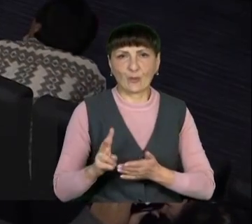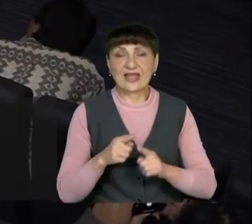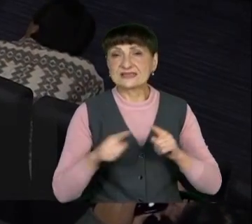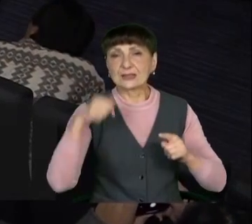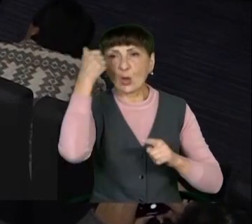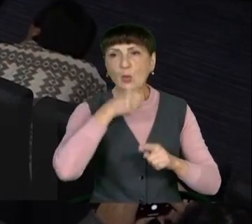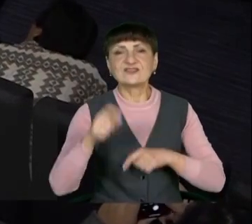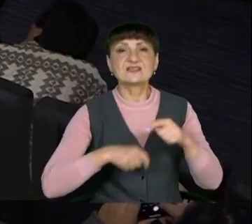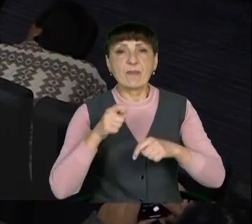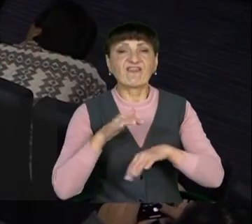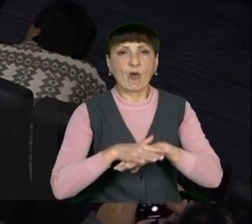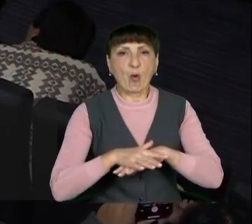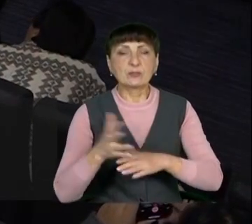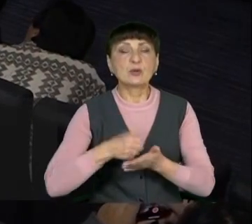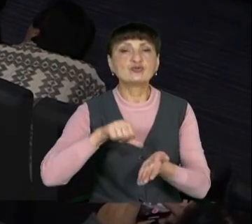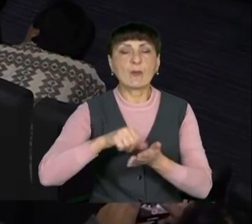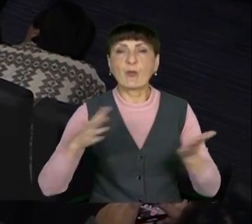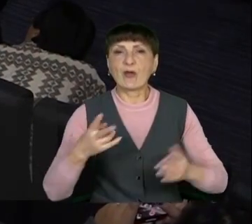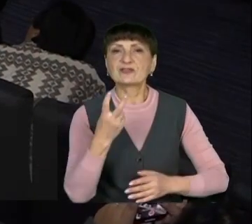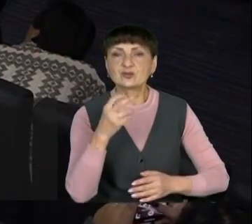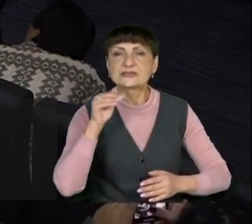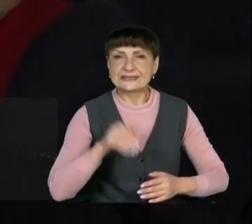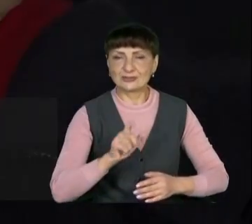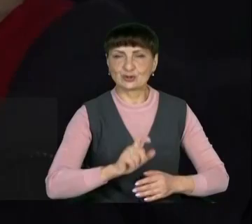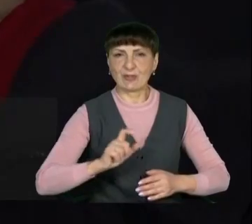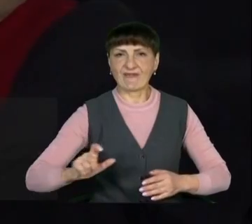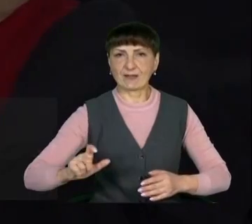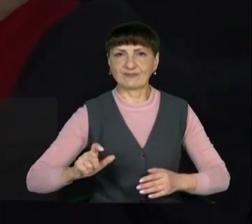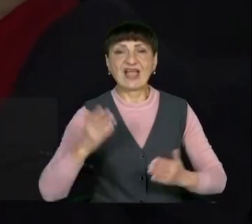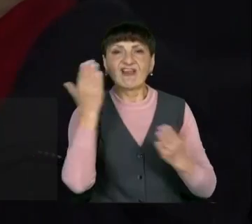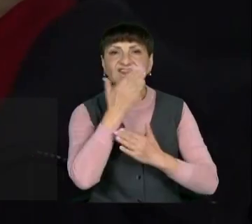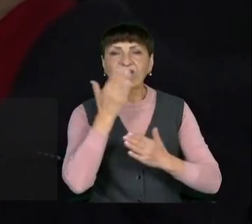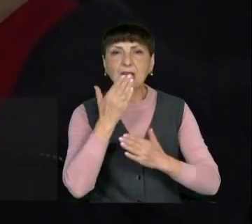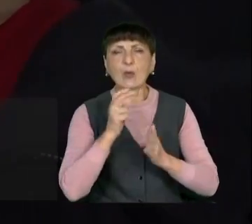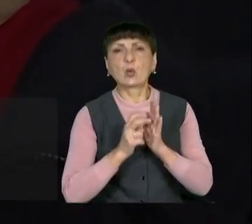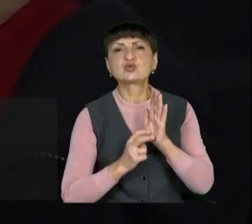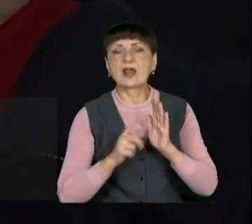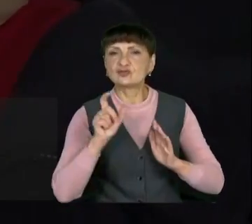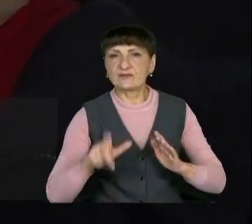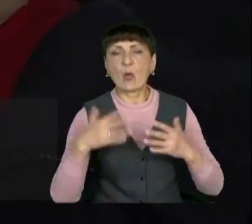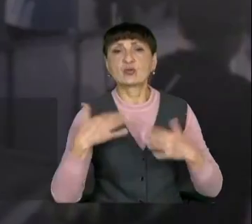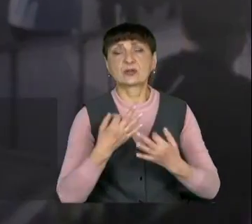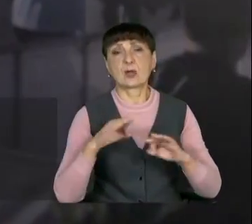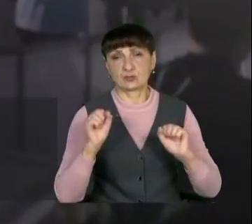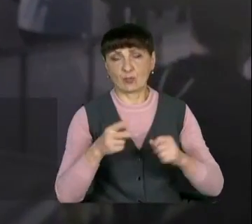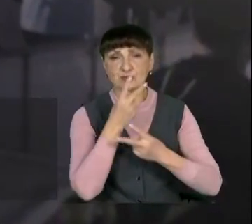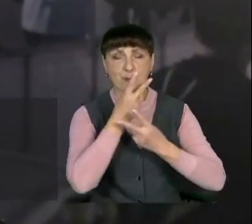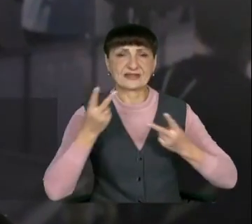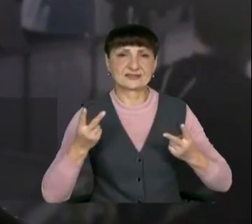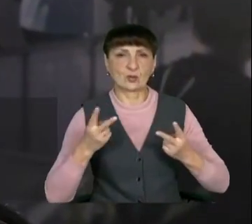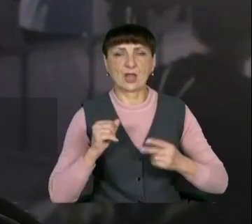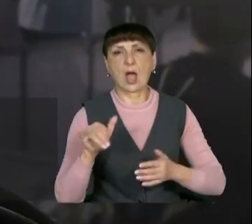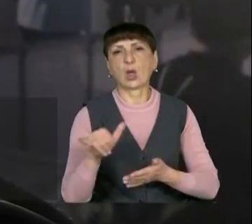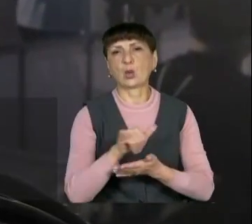забегах фонда приняли участие более 200.000 человек отмечу фильм Хрустальный человек уже доступен для просмотра